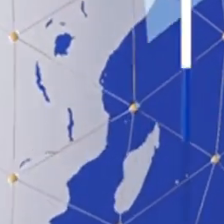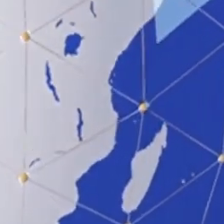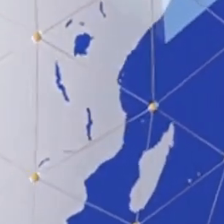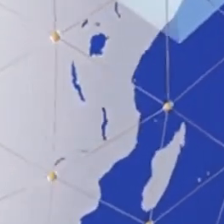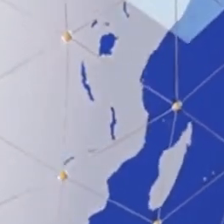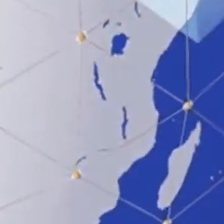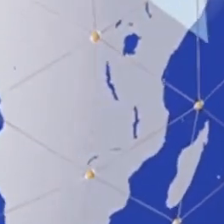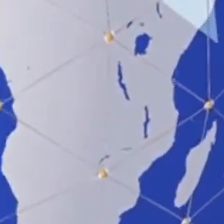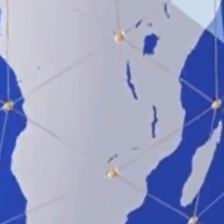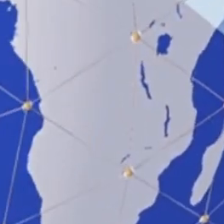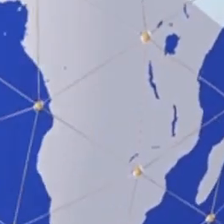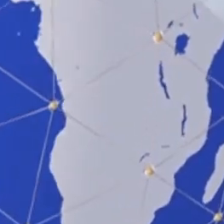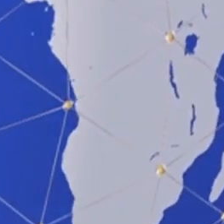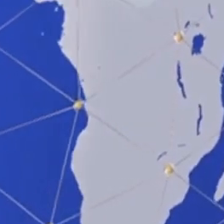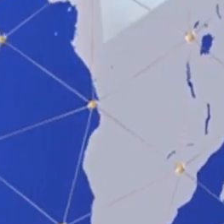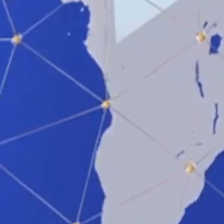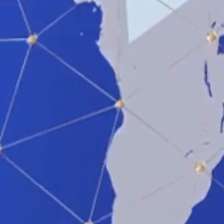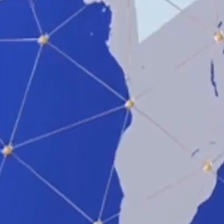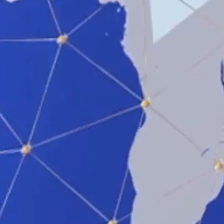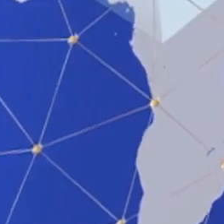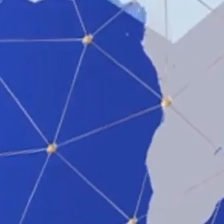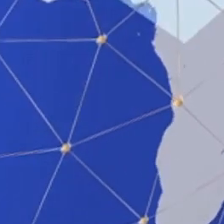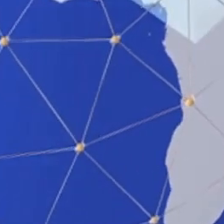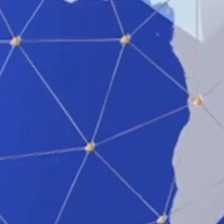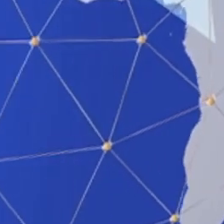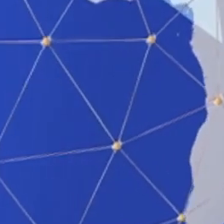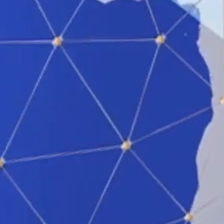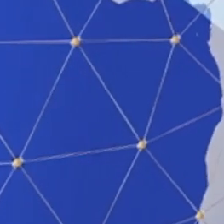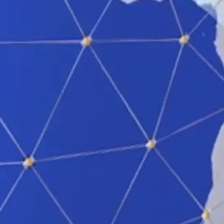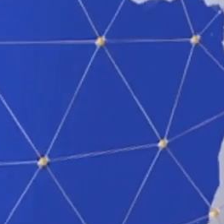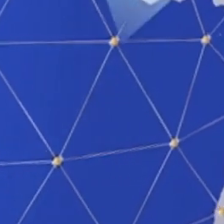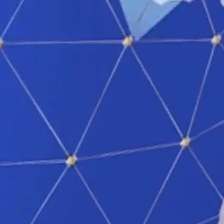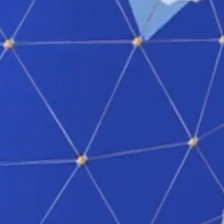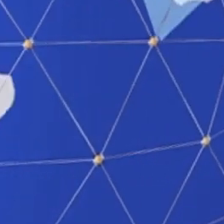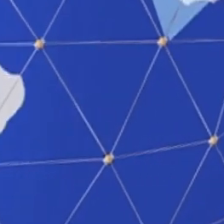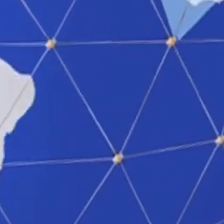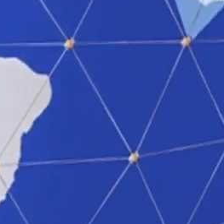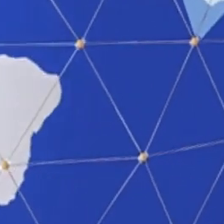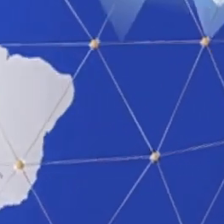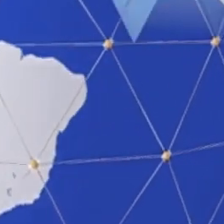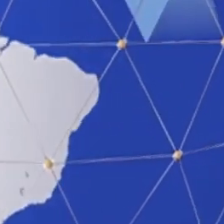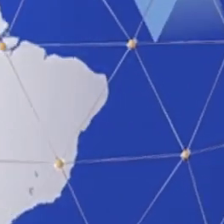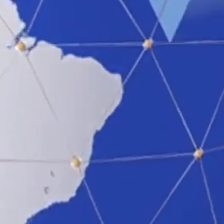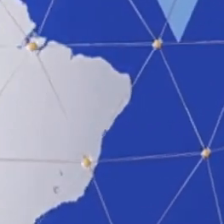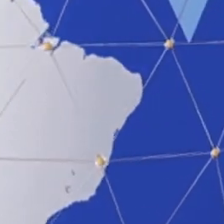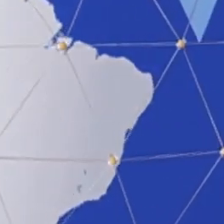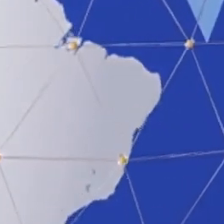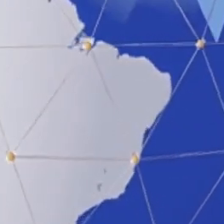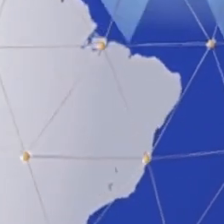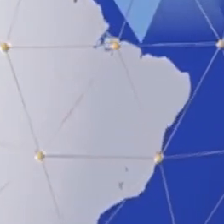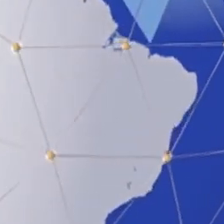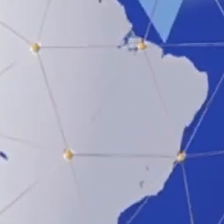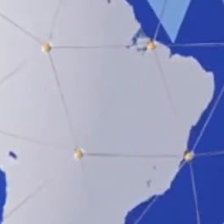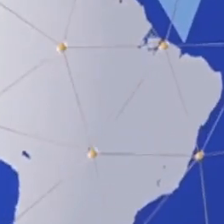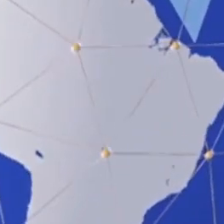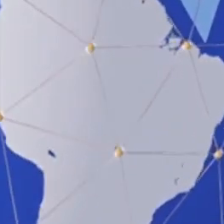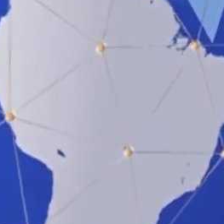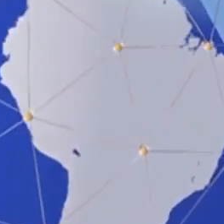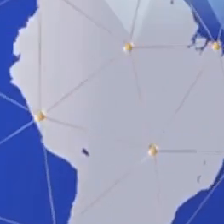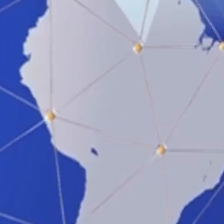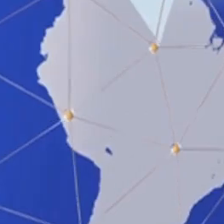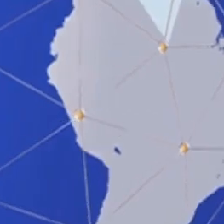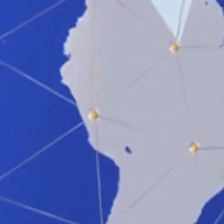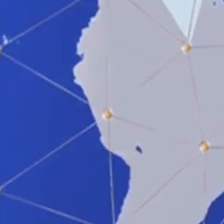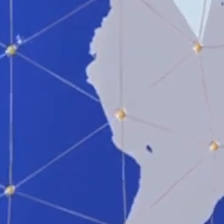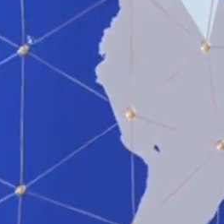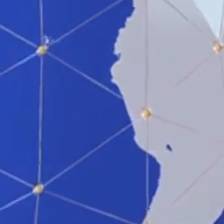sourds de Vedoko-Zezouma. Et puis, la nouvelle résidence du roi d'Abomey est prête désormais à accueillir